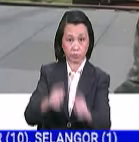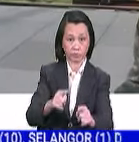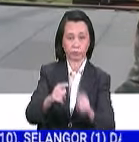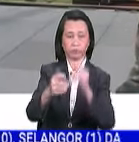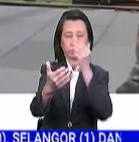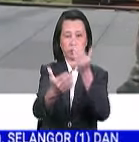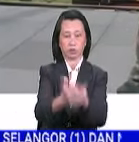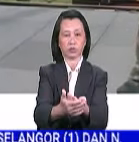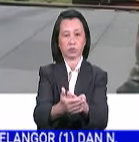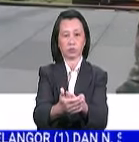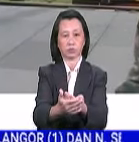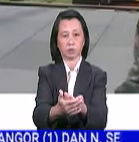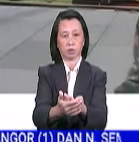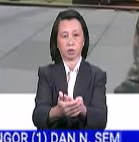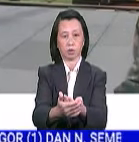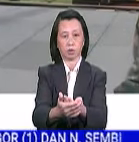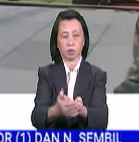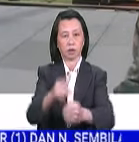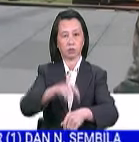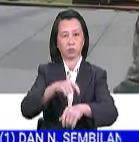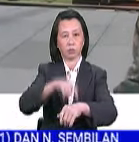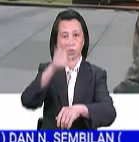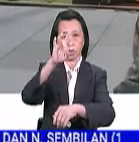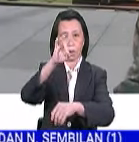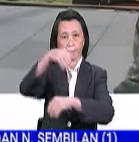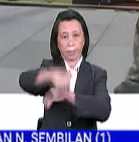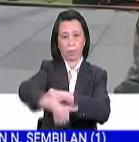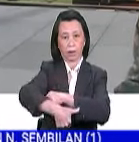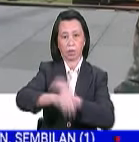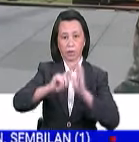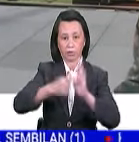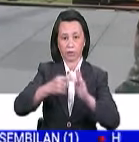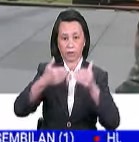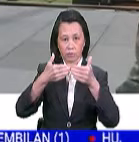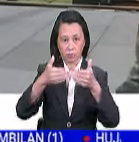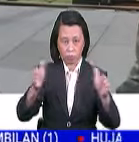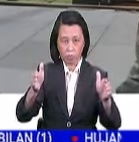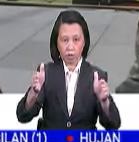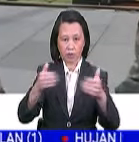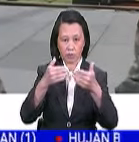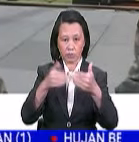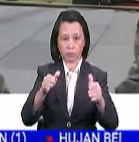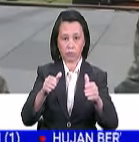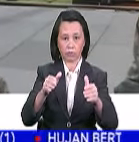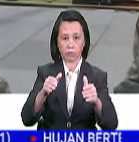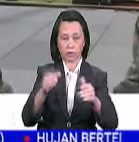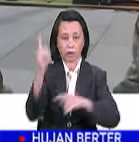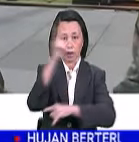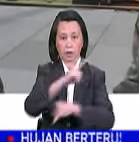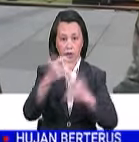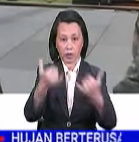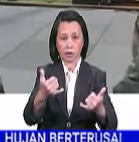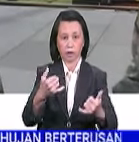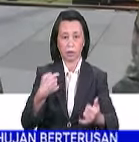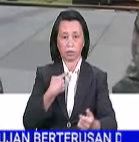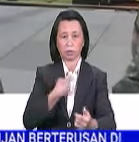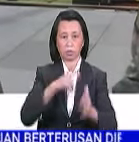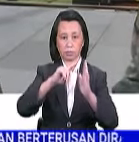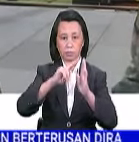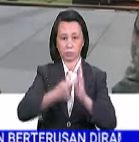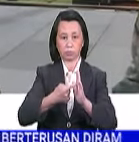sampai lebih kurang pukul 8 malam. Kita start buka sikit. Pada hari ini, kita